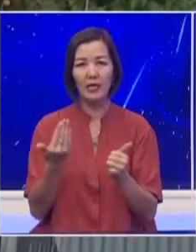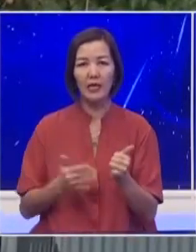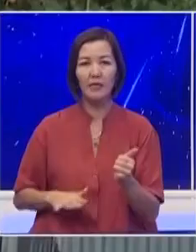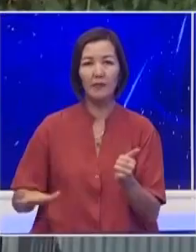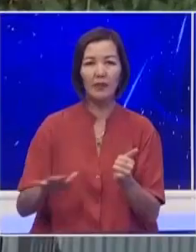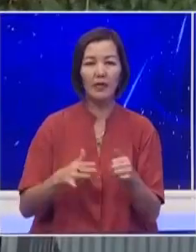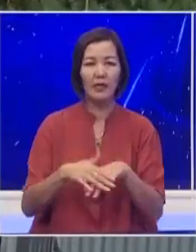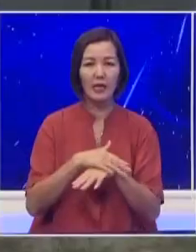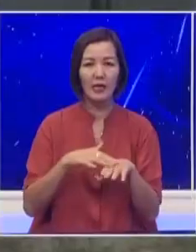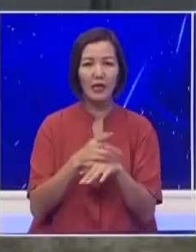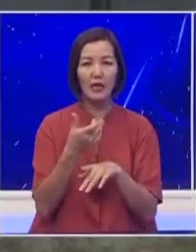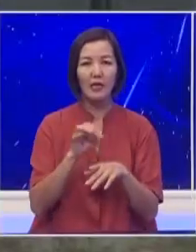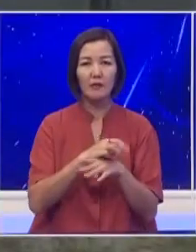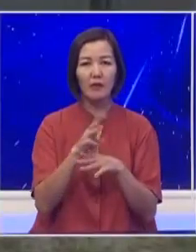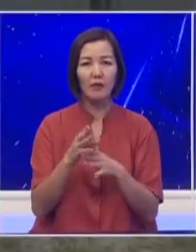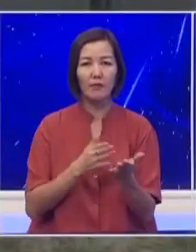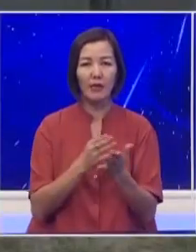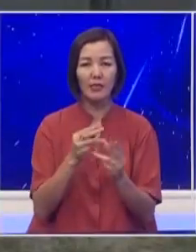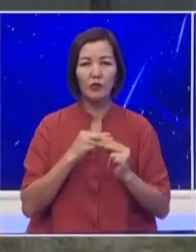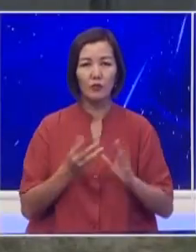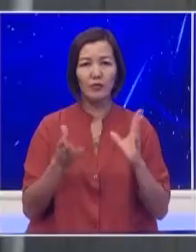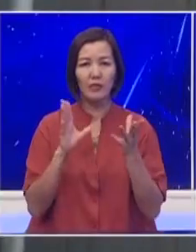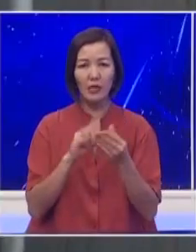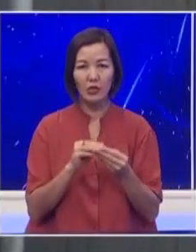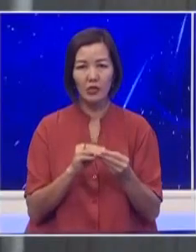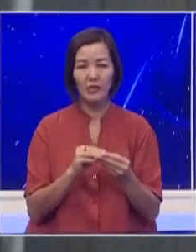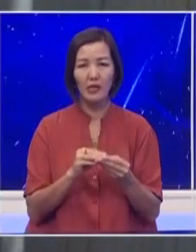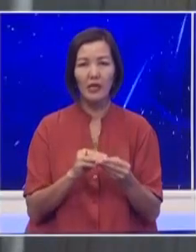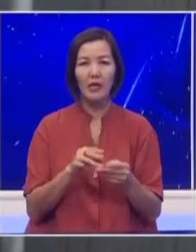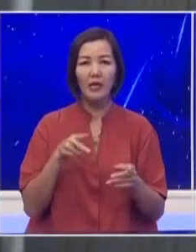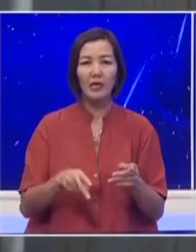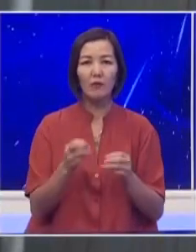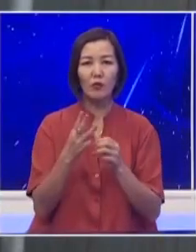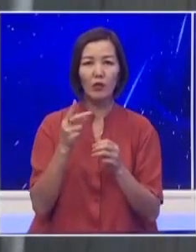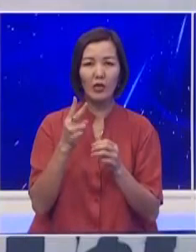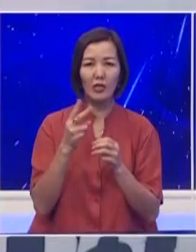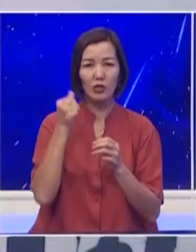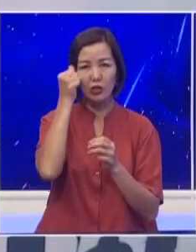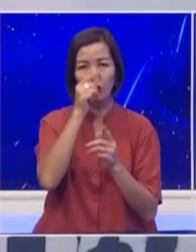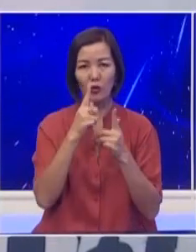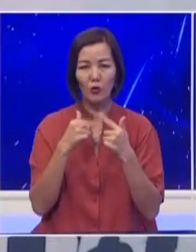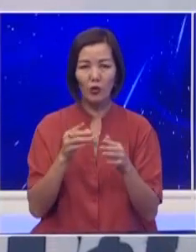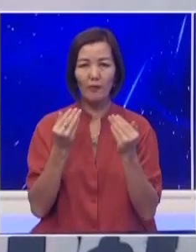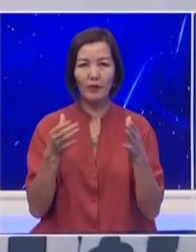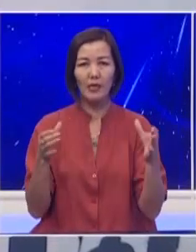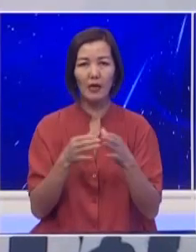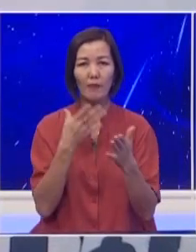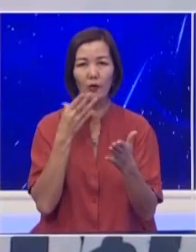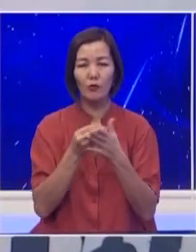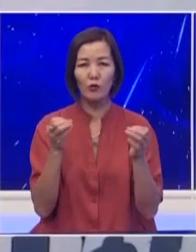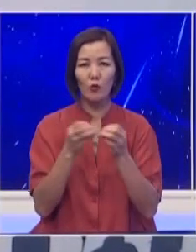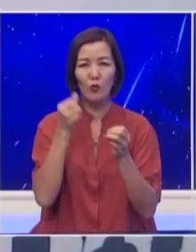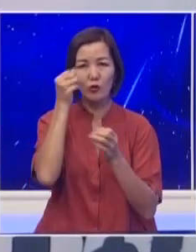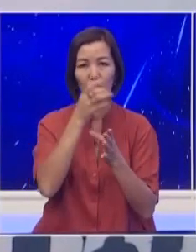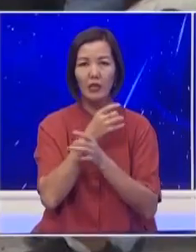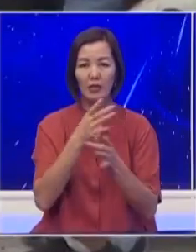мекендердің тұрғындарын газбен қамтуға бағытталған жұмыстарының нәтижесі. Айта кетейік, ұйым 2012 жылы құрылған. Биыл компания өзінің 10 жылдығын атап